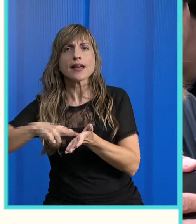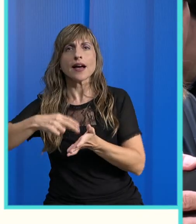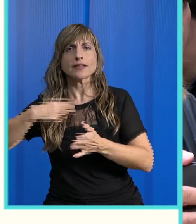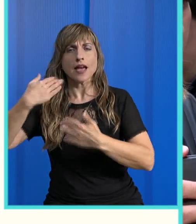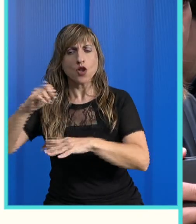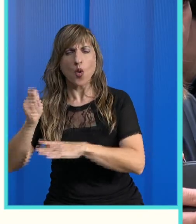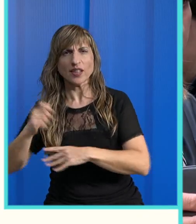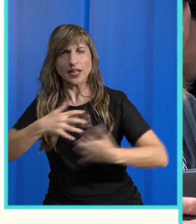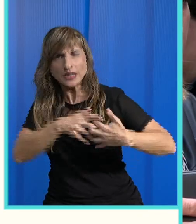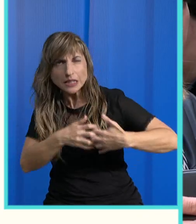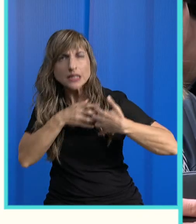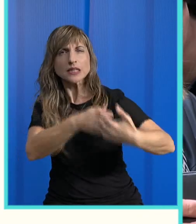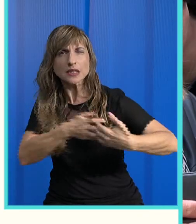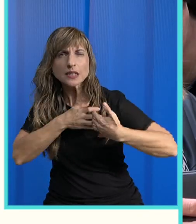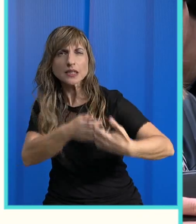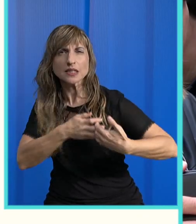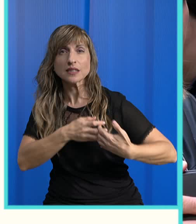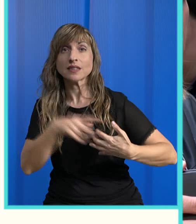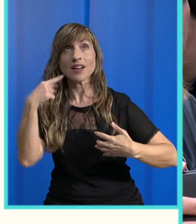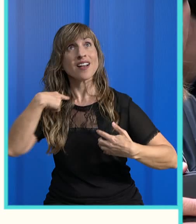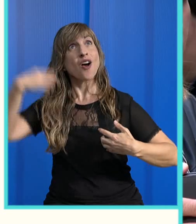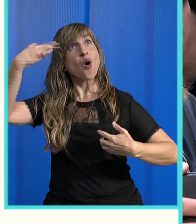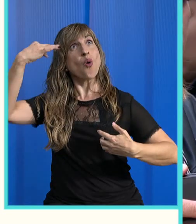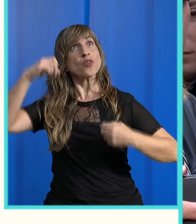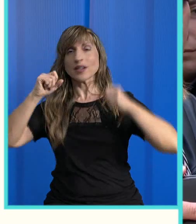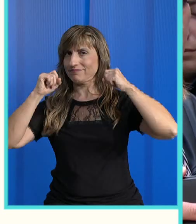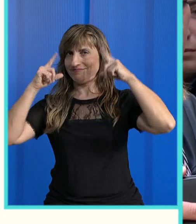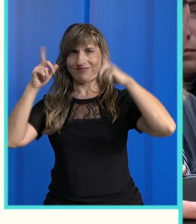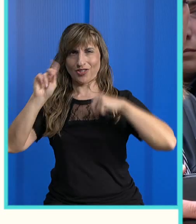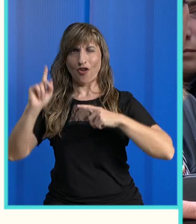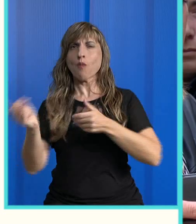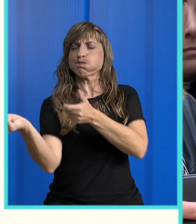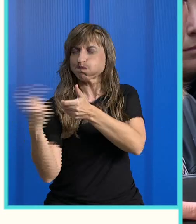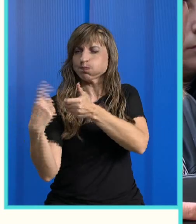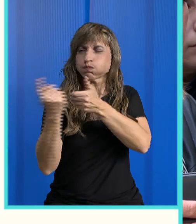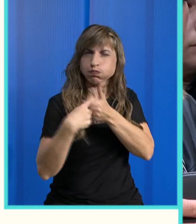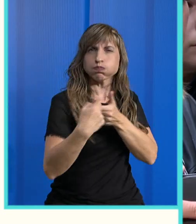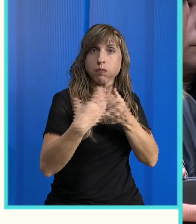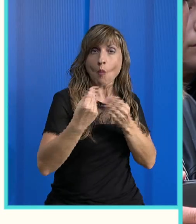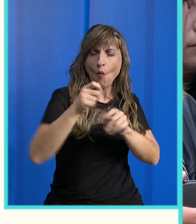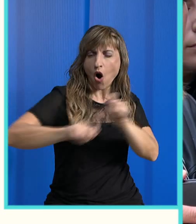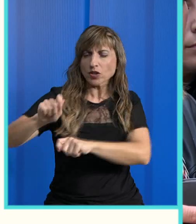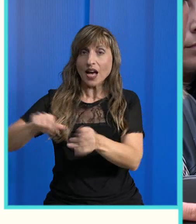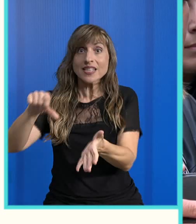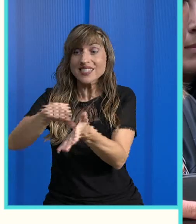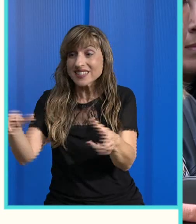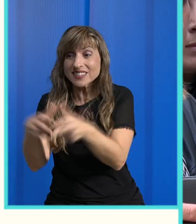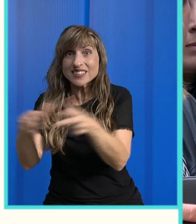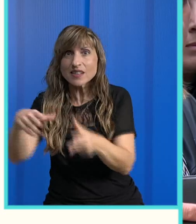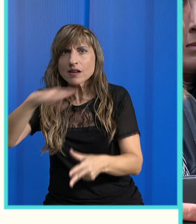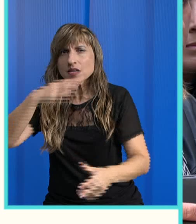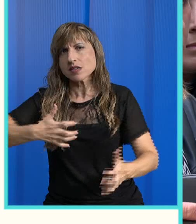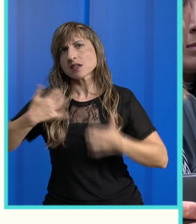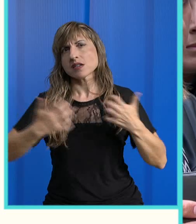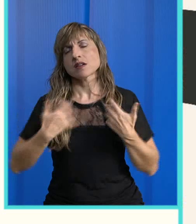avui hem vist que no és només el sindicat de llogateres sinó que moltes organitzacions socials d'aquest país ens donen suport i la ciutadania està que treu